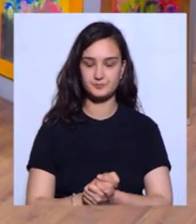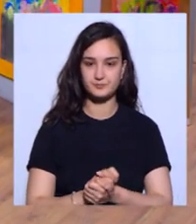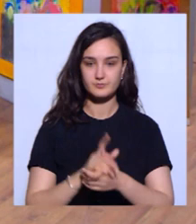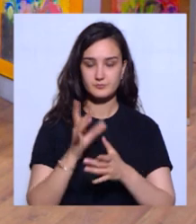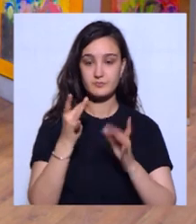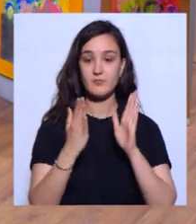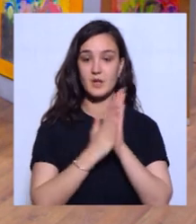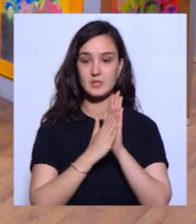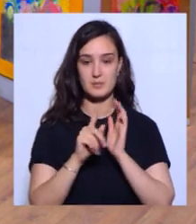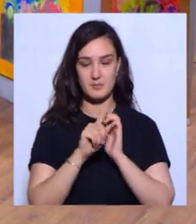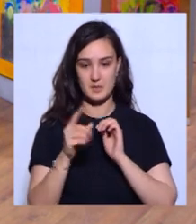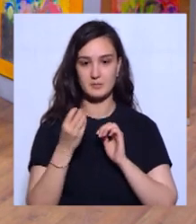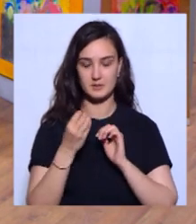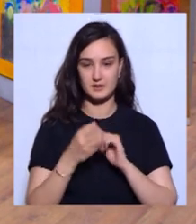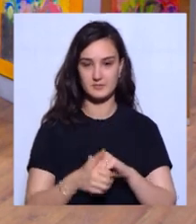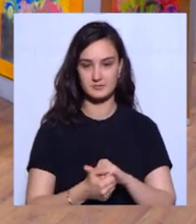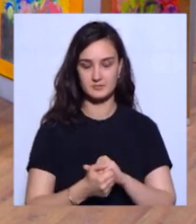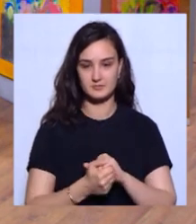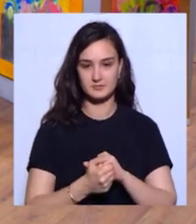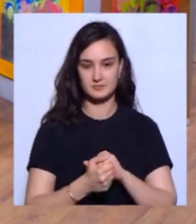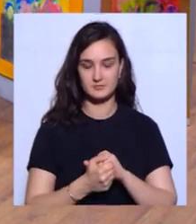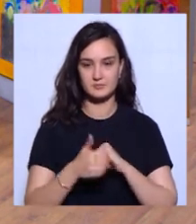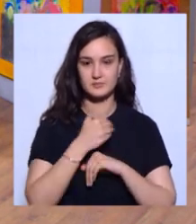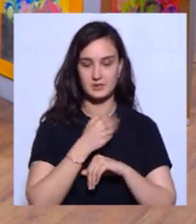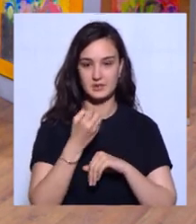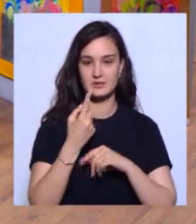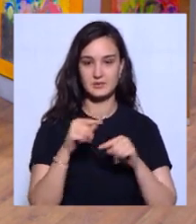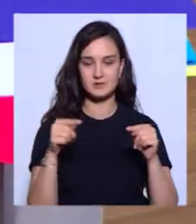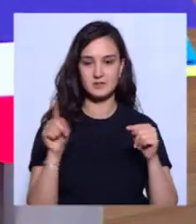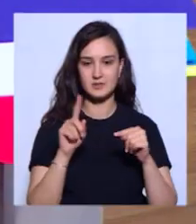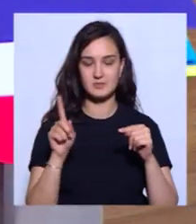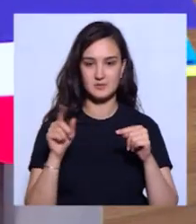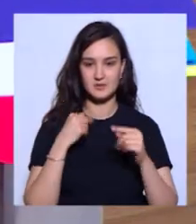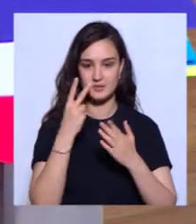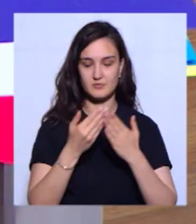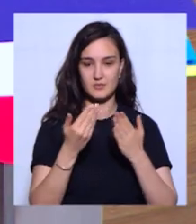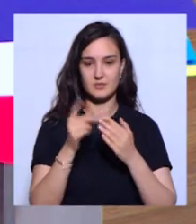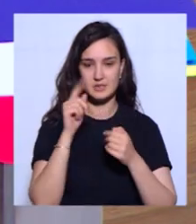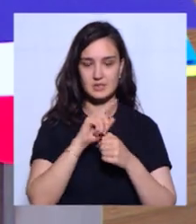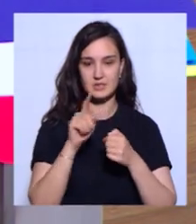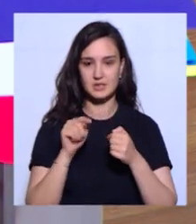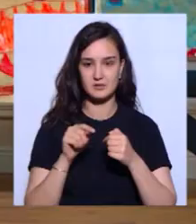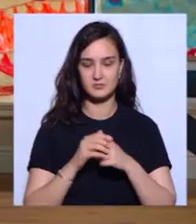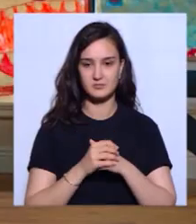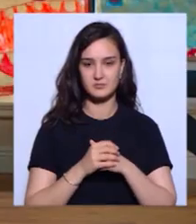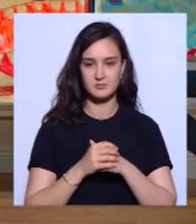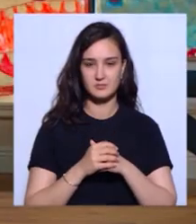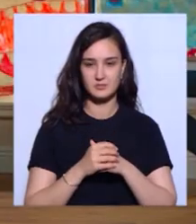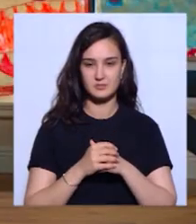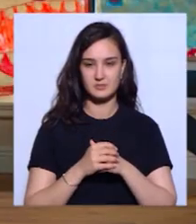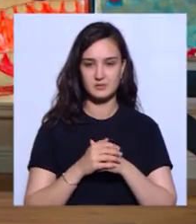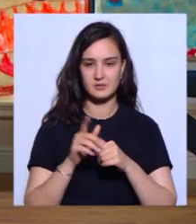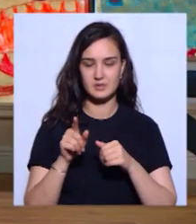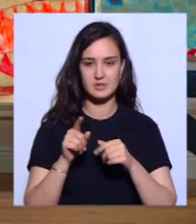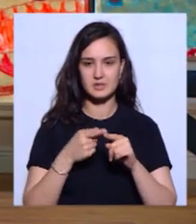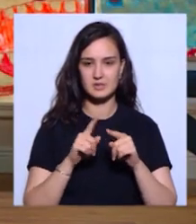ხა ავიღებ და მინდა რომ კიდე სხვა ვარიანტი გაჩვენოთ, იცით რა? ეს არის გაუთავებელი ამბავი. თქვენ